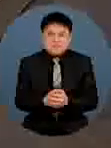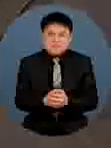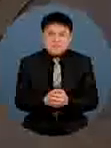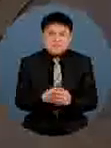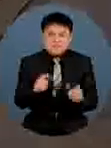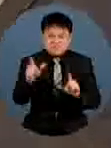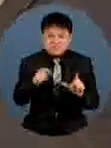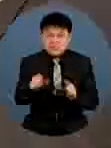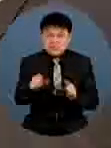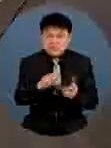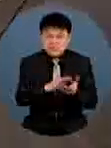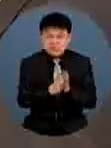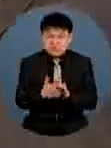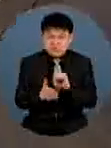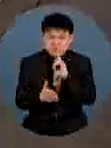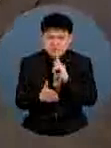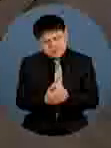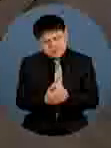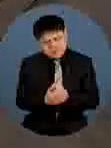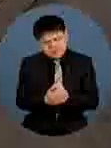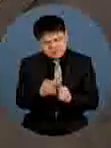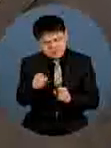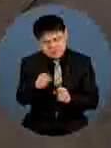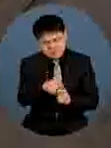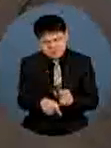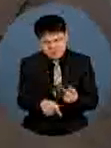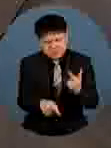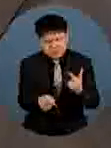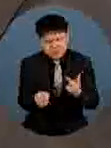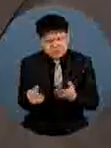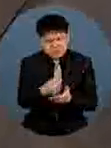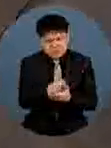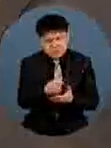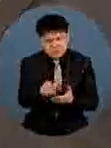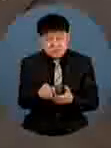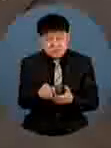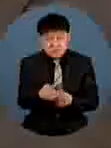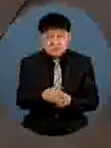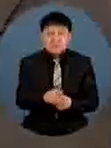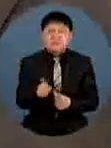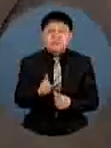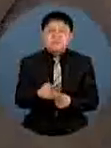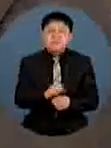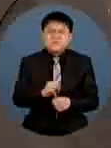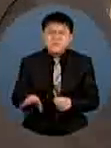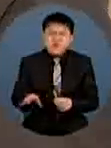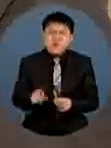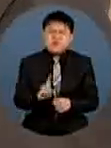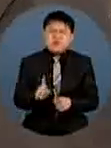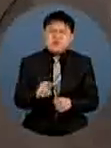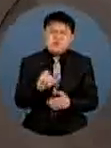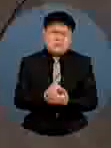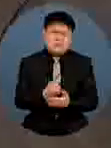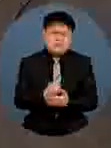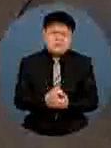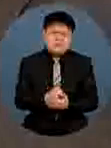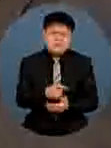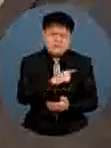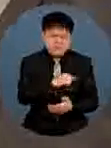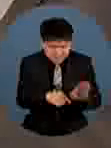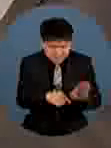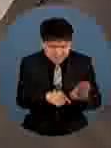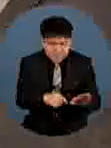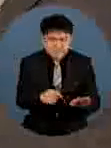이 모양인데요. 치중 가서 두 집을 선수로 벌어들이는 그런 결과를 초래했는데 만약에 여기서 먼저 치중을 해서 이렇게